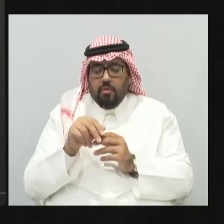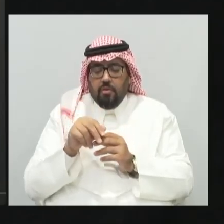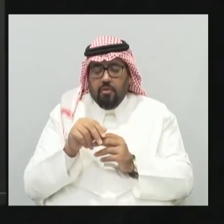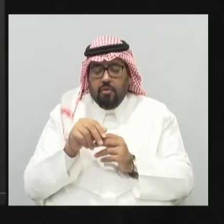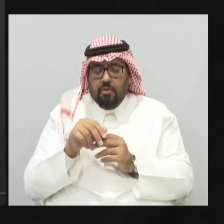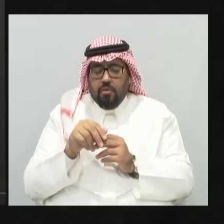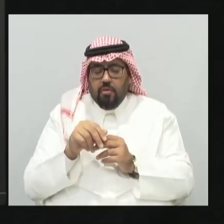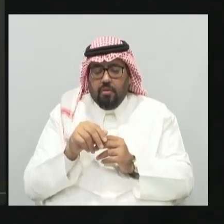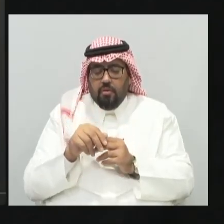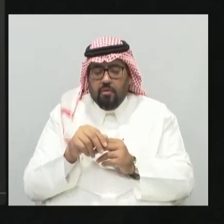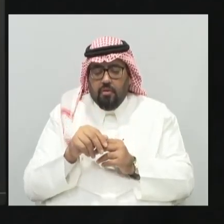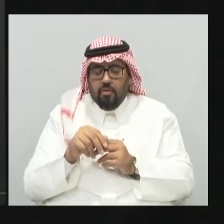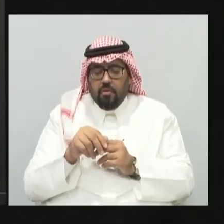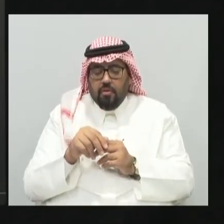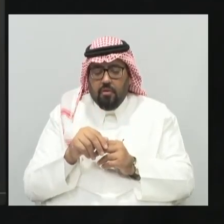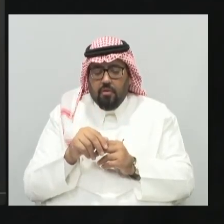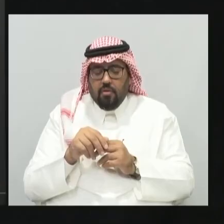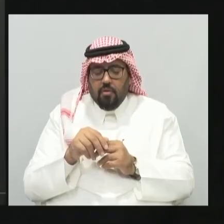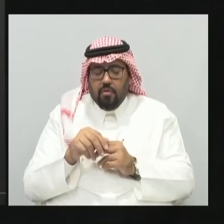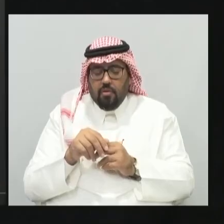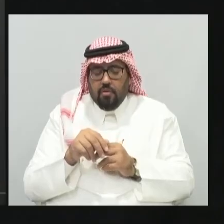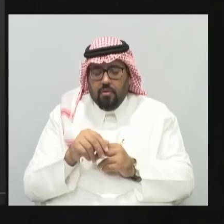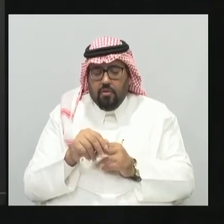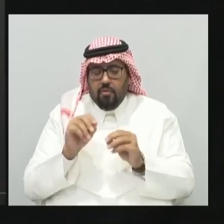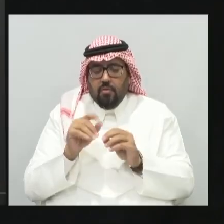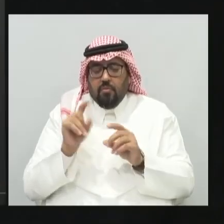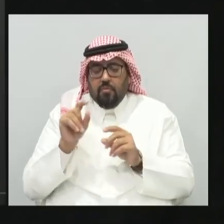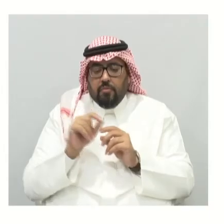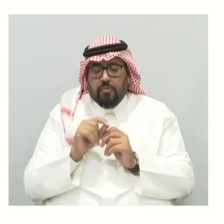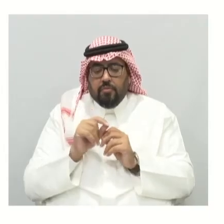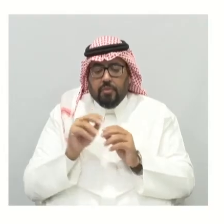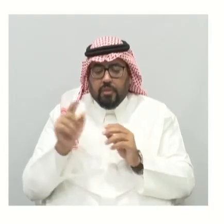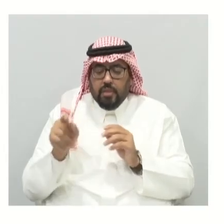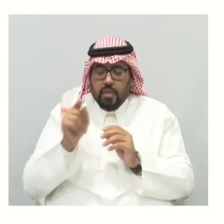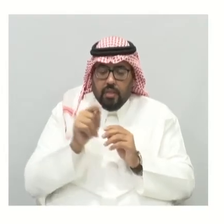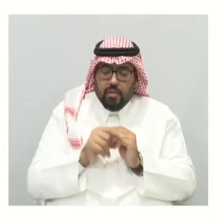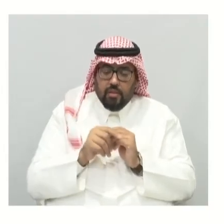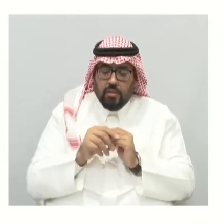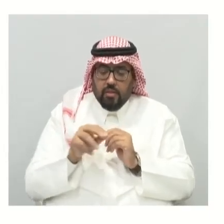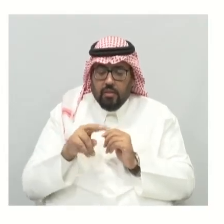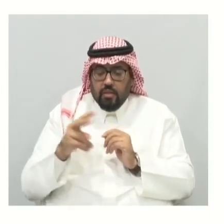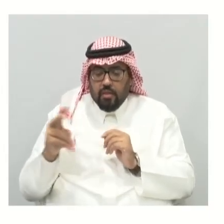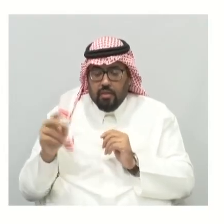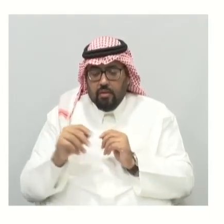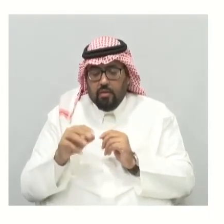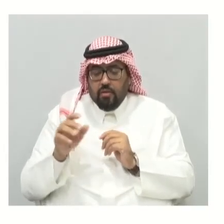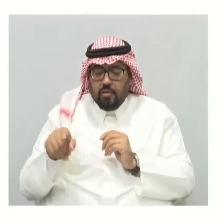وحطينا على القطعه وحركناها تزيين تحركت يتغير